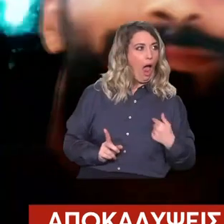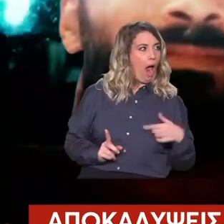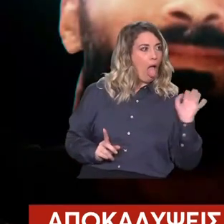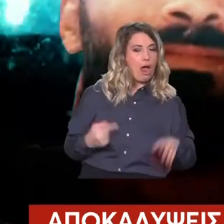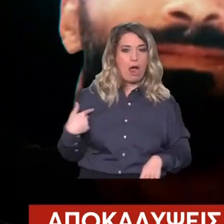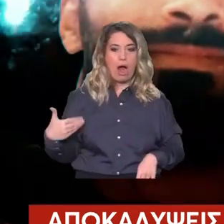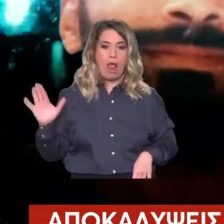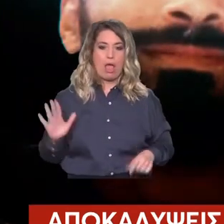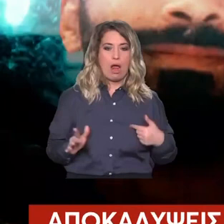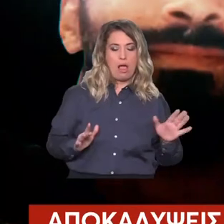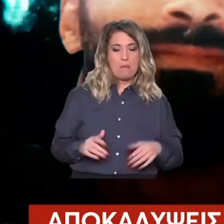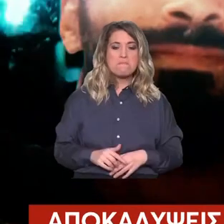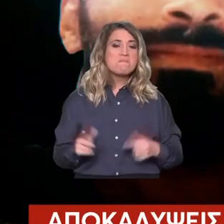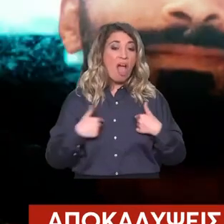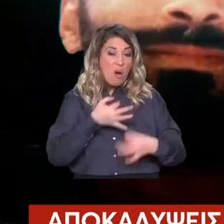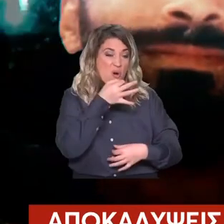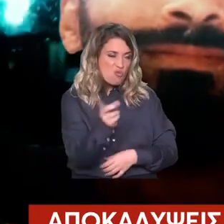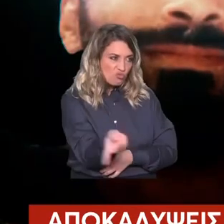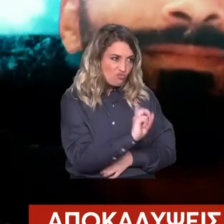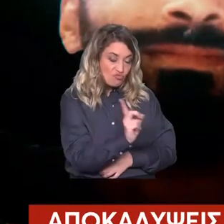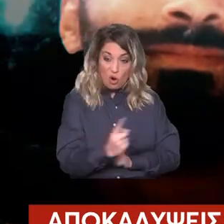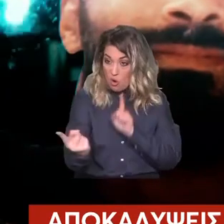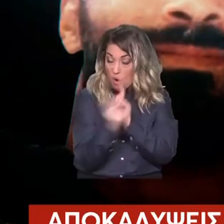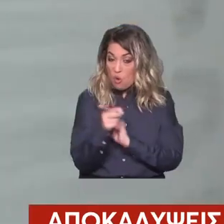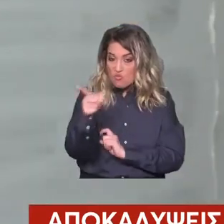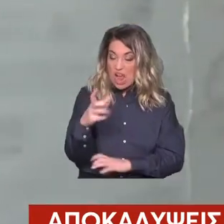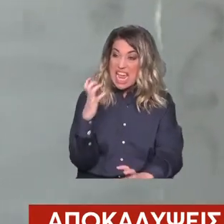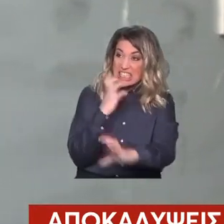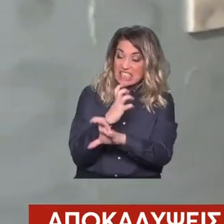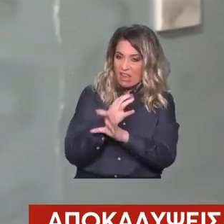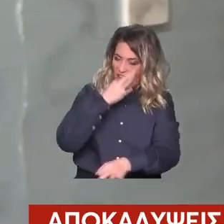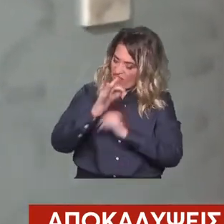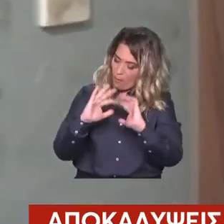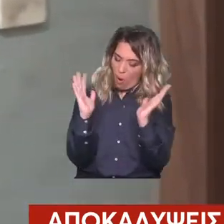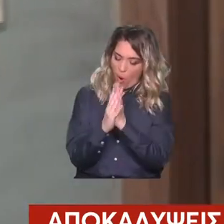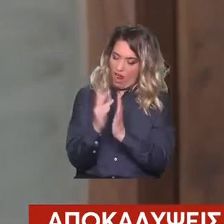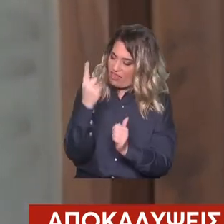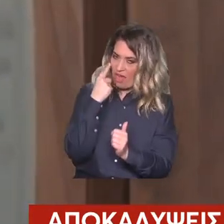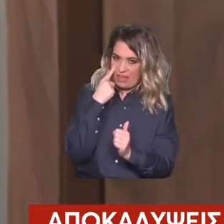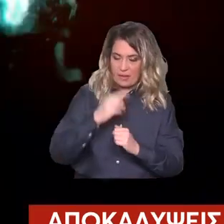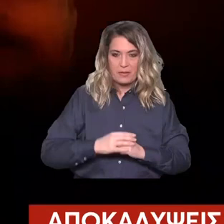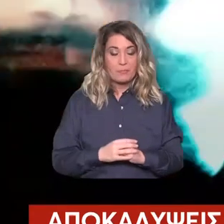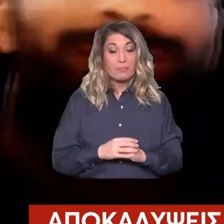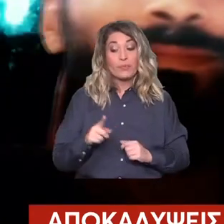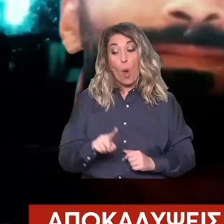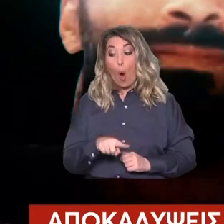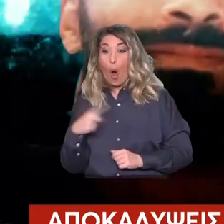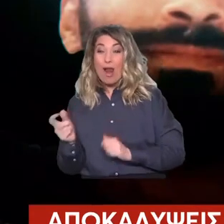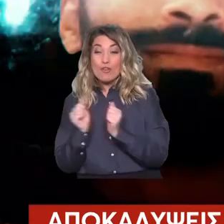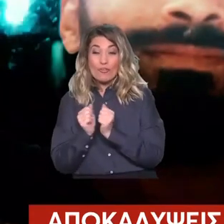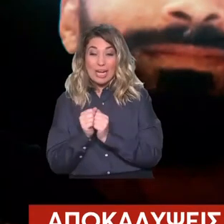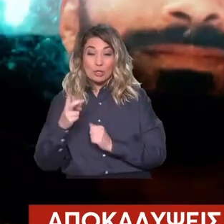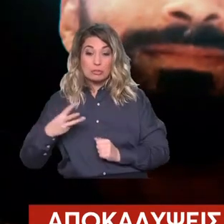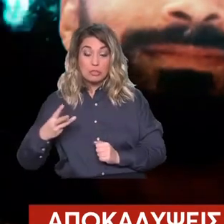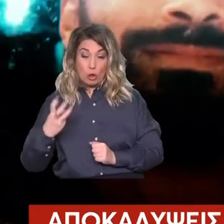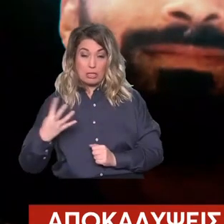να πω τίποτα. Ό,τι έχω να πω θα το πω στον ανακριτή και στον εισαγγελέα. Ο 34χρονος υποστηρίζει πως δεν ήταν μπροστά στο έγκλημα. Μου πήρε το